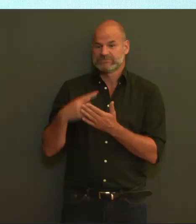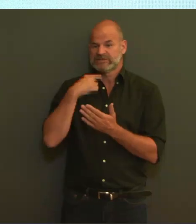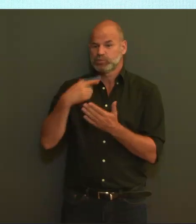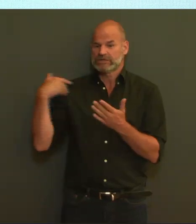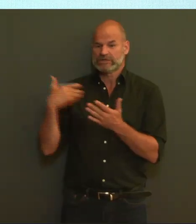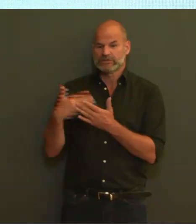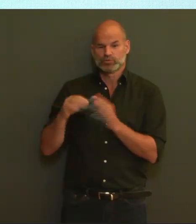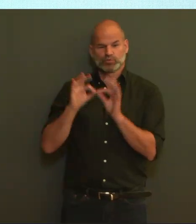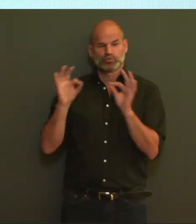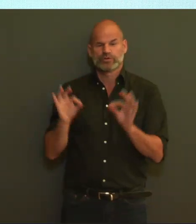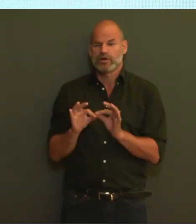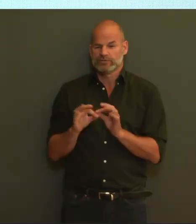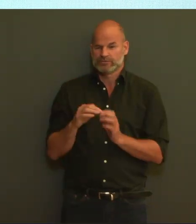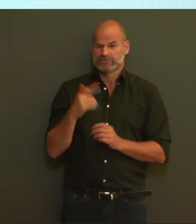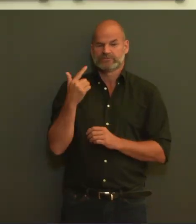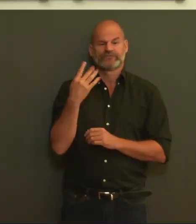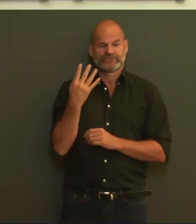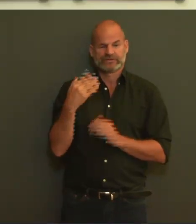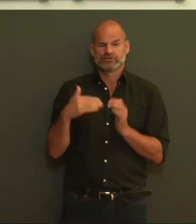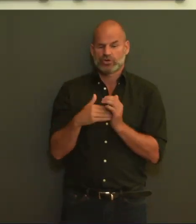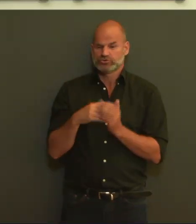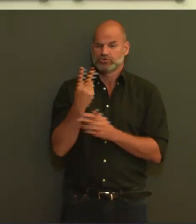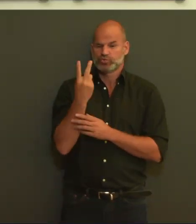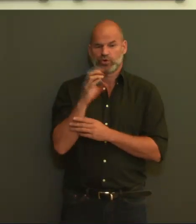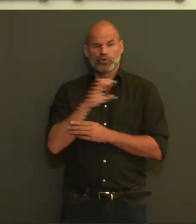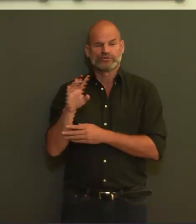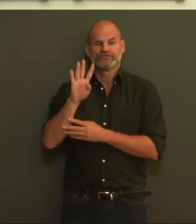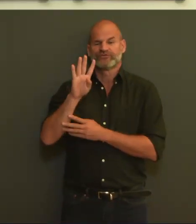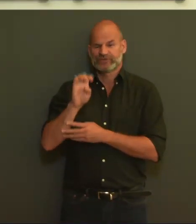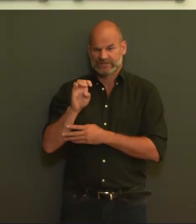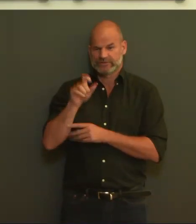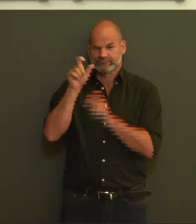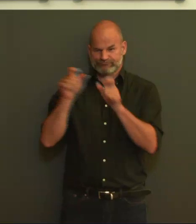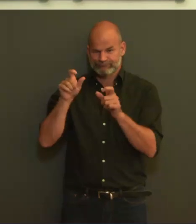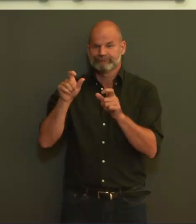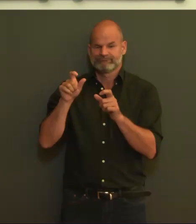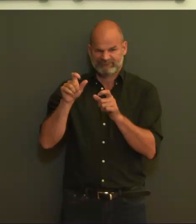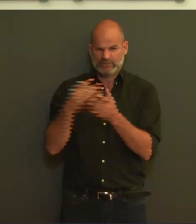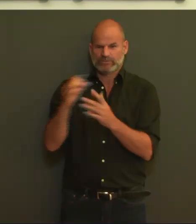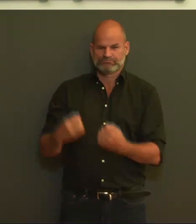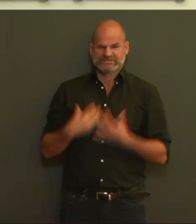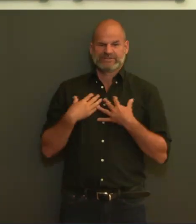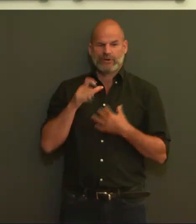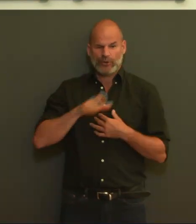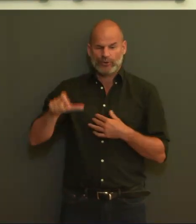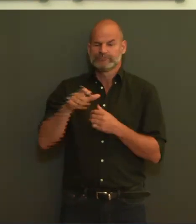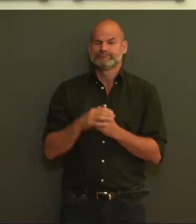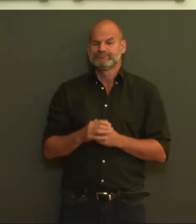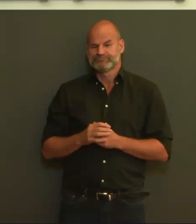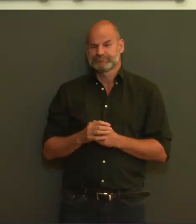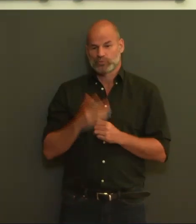4.240 nieuwe gevallen vastgesteld in België. Dat is een verdere stijging met 9%